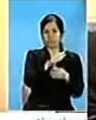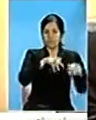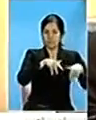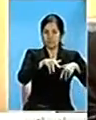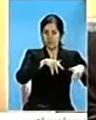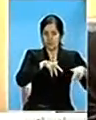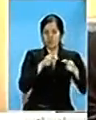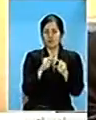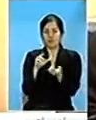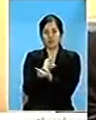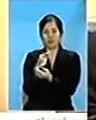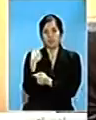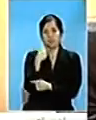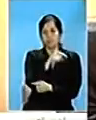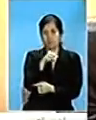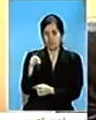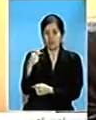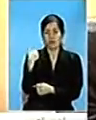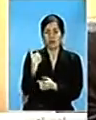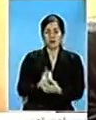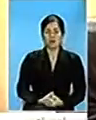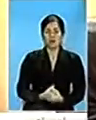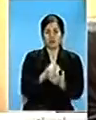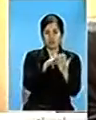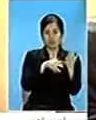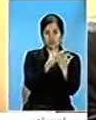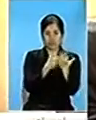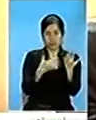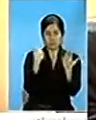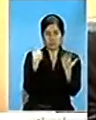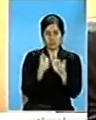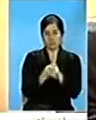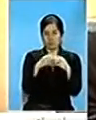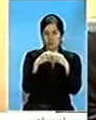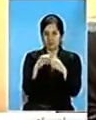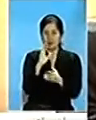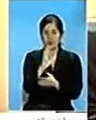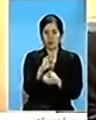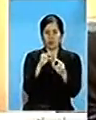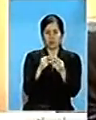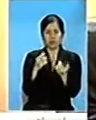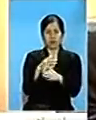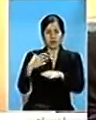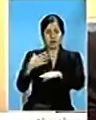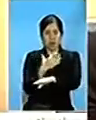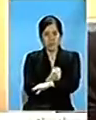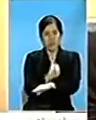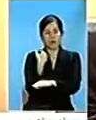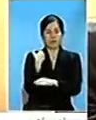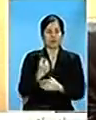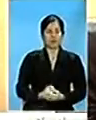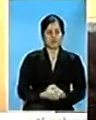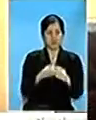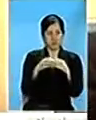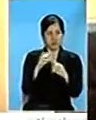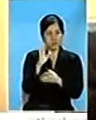มจะไปยุทธศาสตร์ที่มีกลุ่มเป้าหมายในส่วนของสถาบันการเมืองสถาบันของ